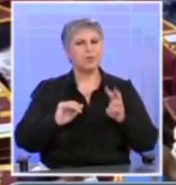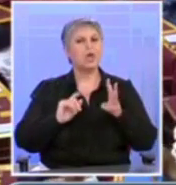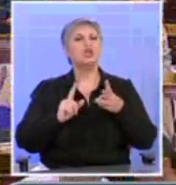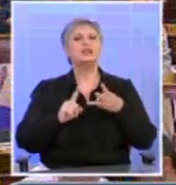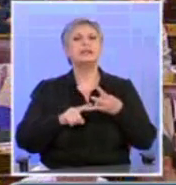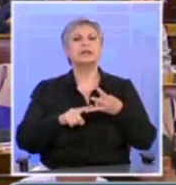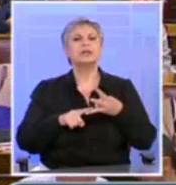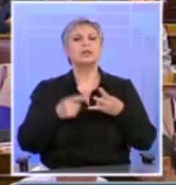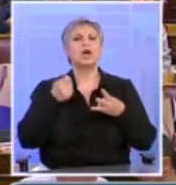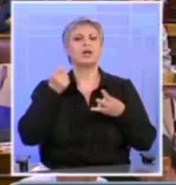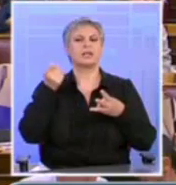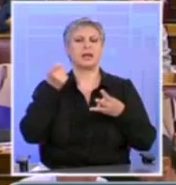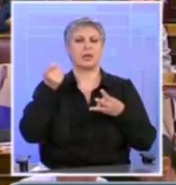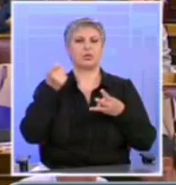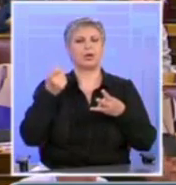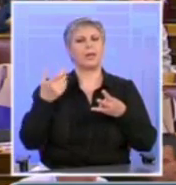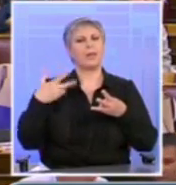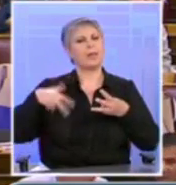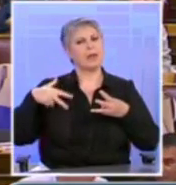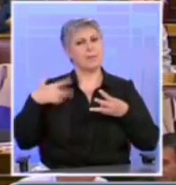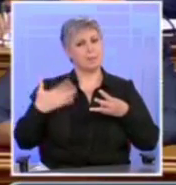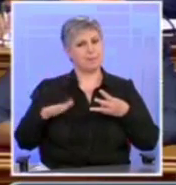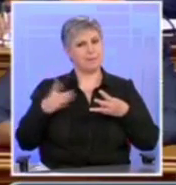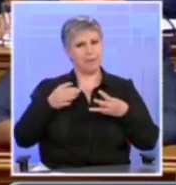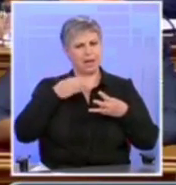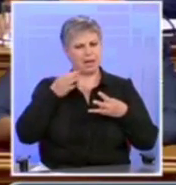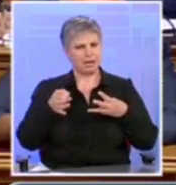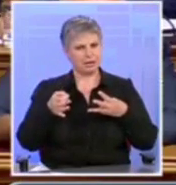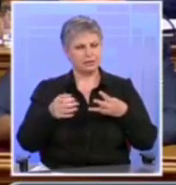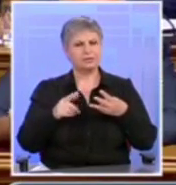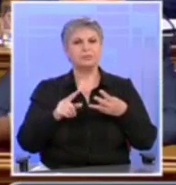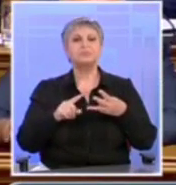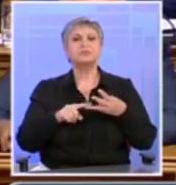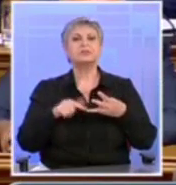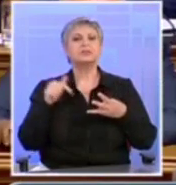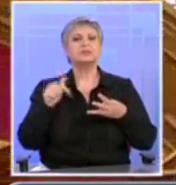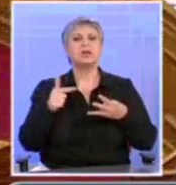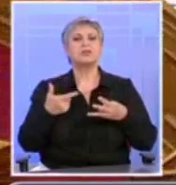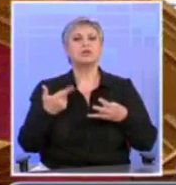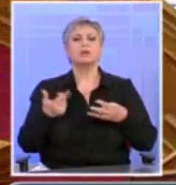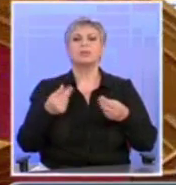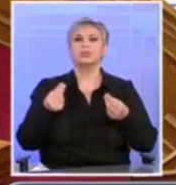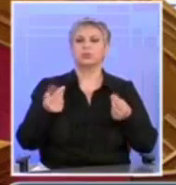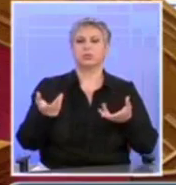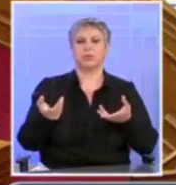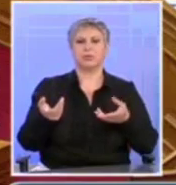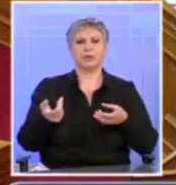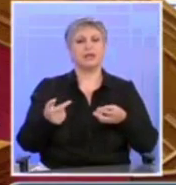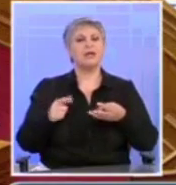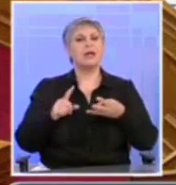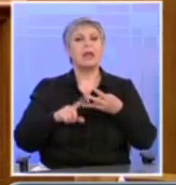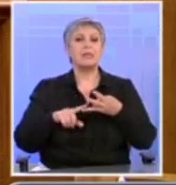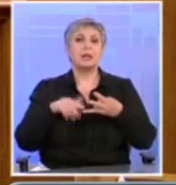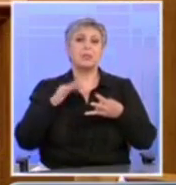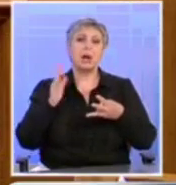Τσακαλώτης, ο Υπουργός, προηγουμένως ανέφερε αυτό το οποίο θα συνομολογηθεί από ό,τι